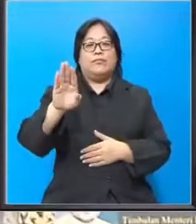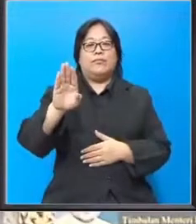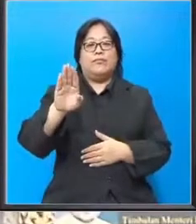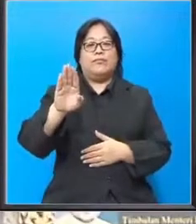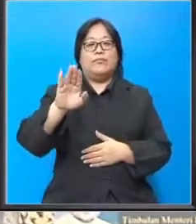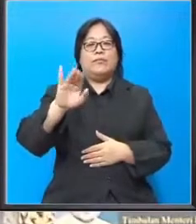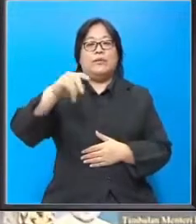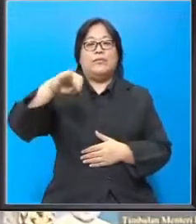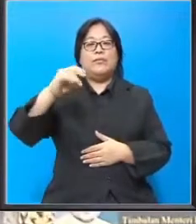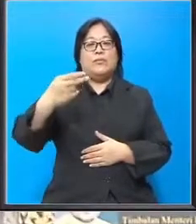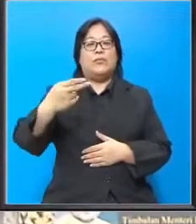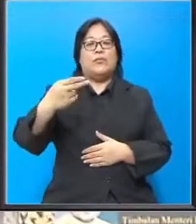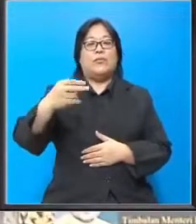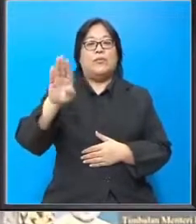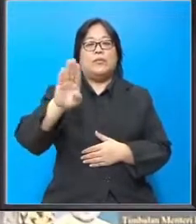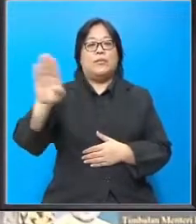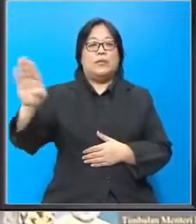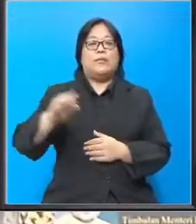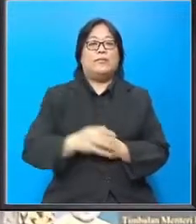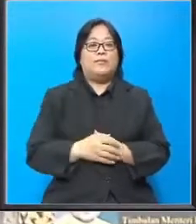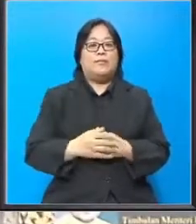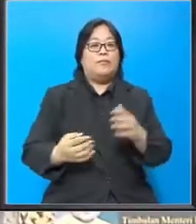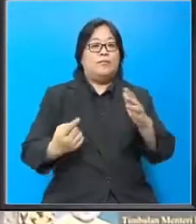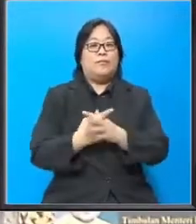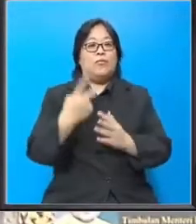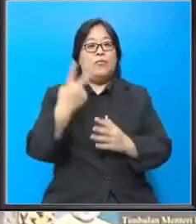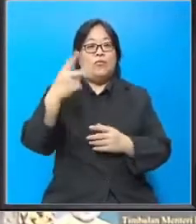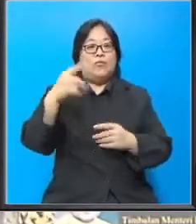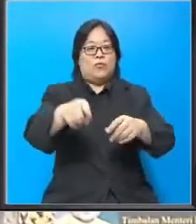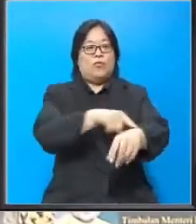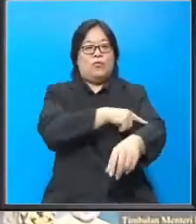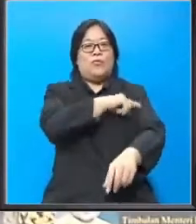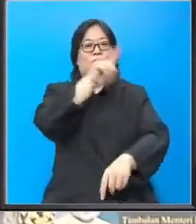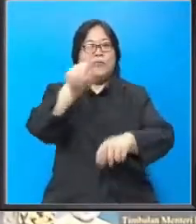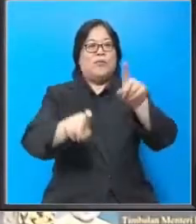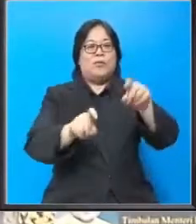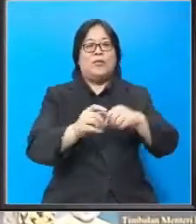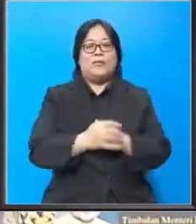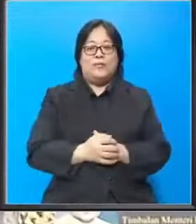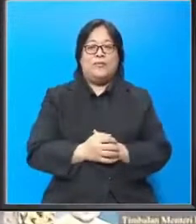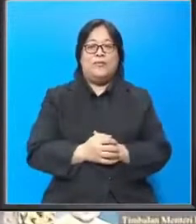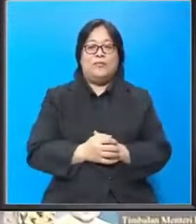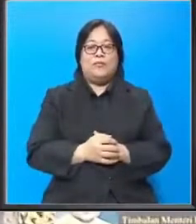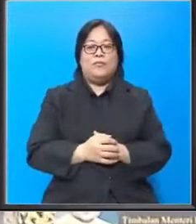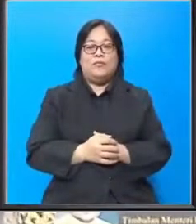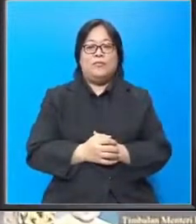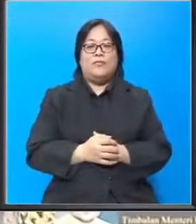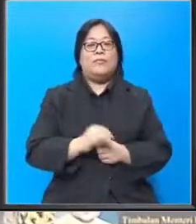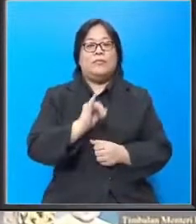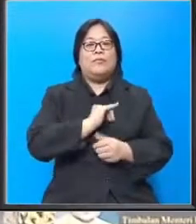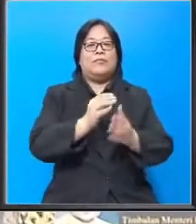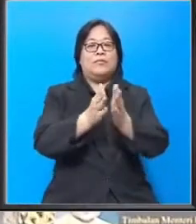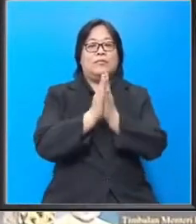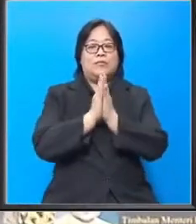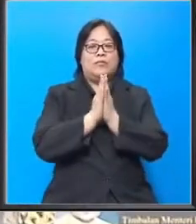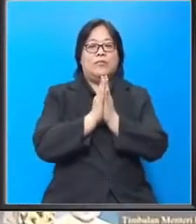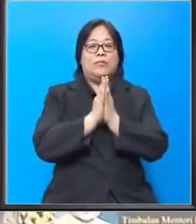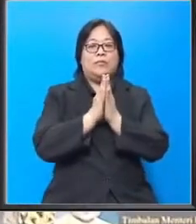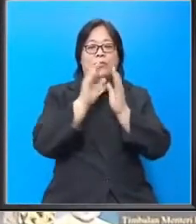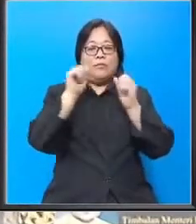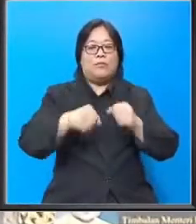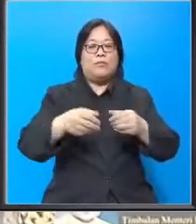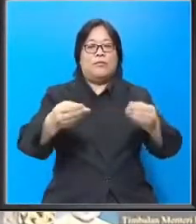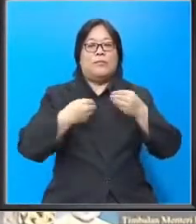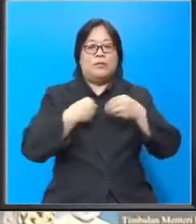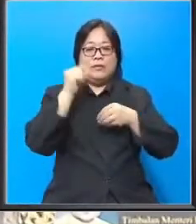format epub barat yang membangkitkan dua soalnnya Ga panjang sih minta yang betul bagi